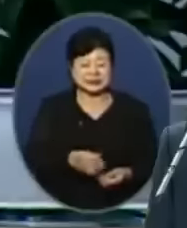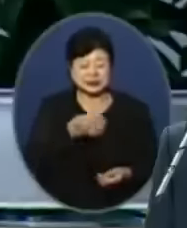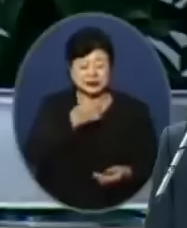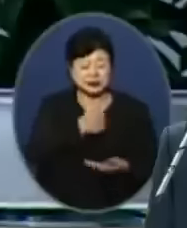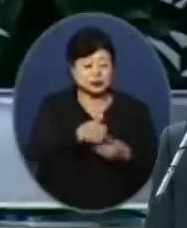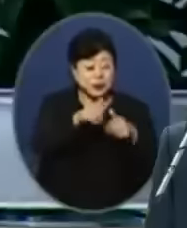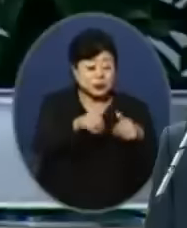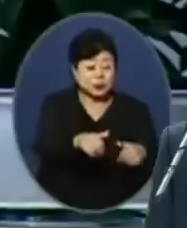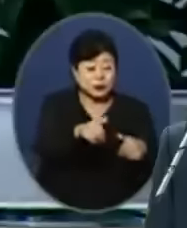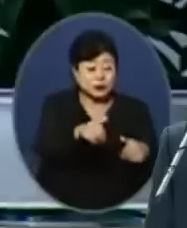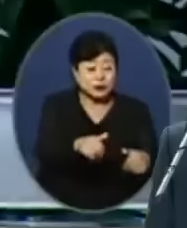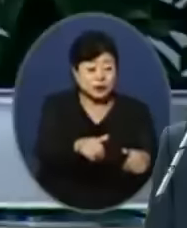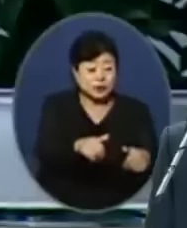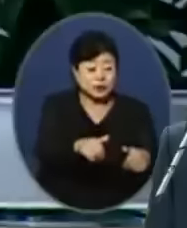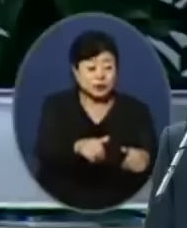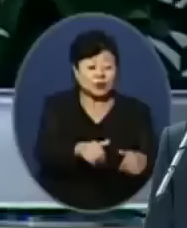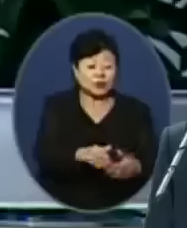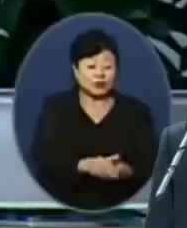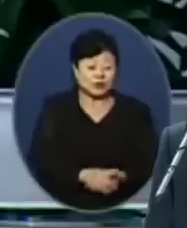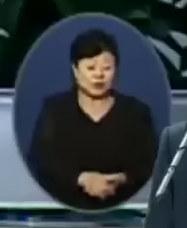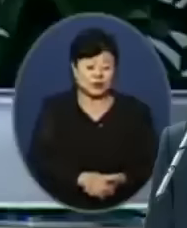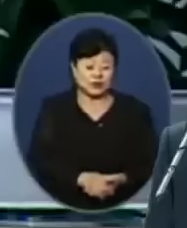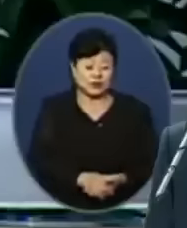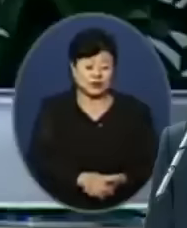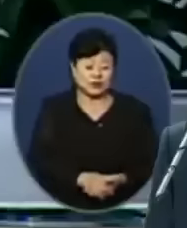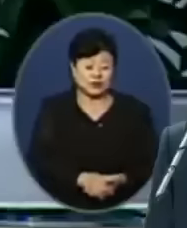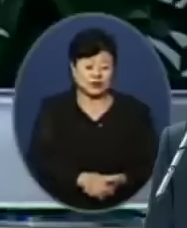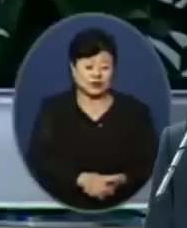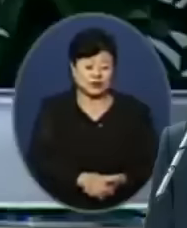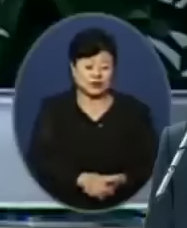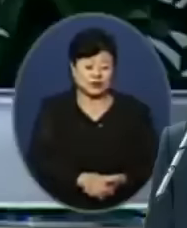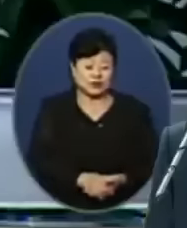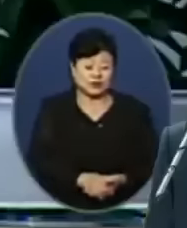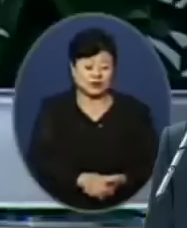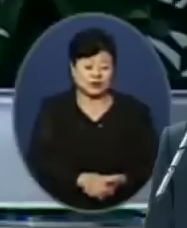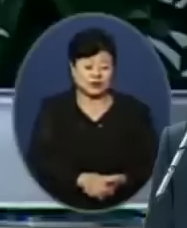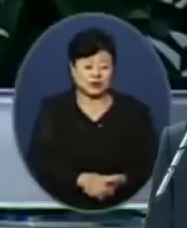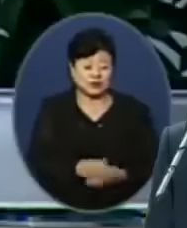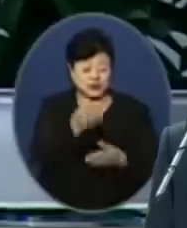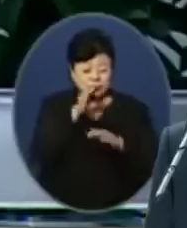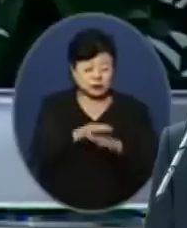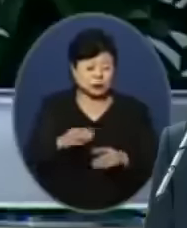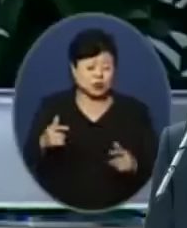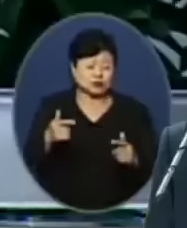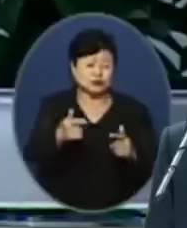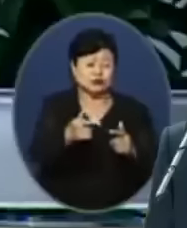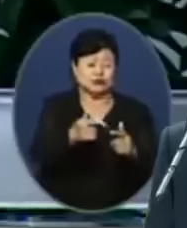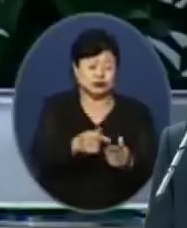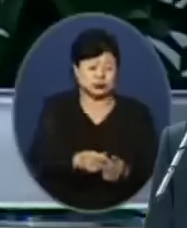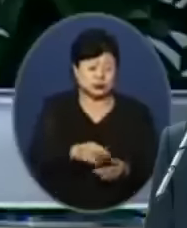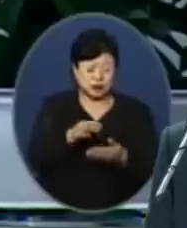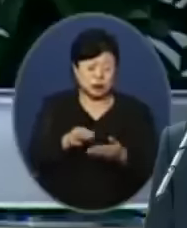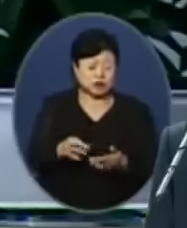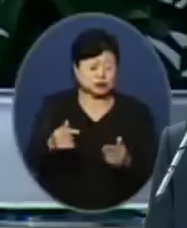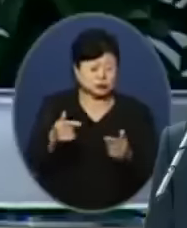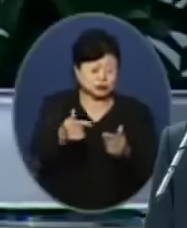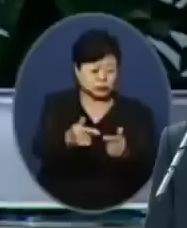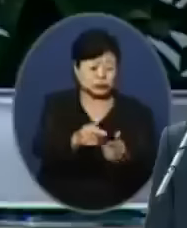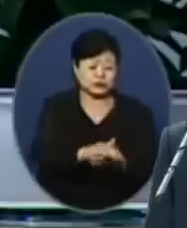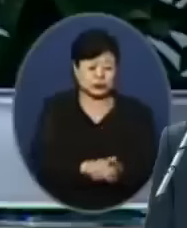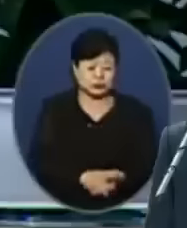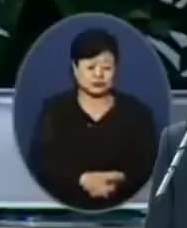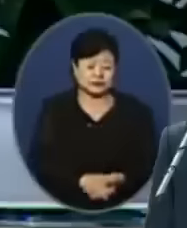주의 종들조차도 교인이 자꾸 떨어져요. 교인 수가 줄어듭니다. 헌금이 들어오지 않아서